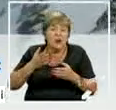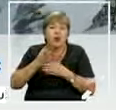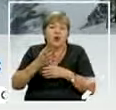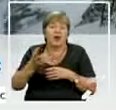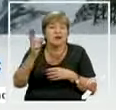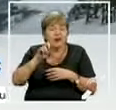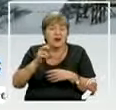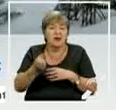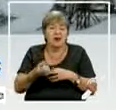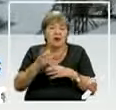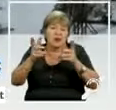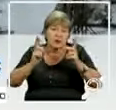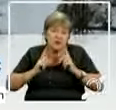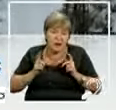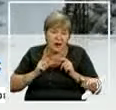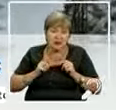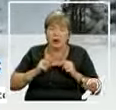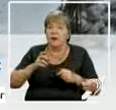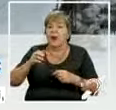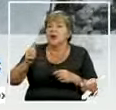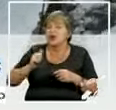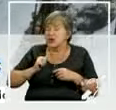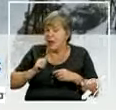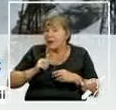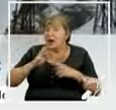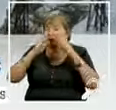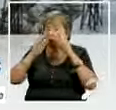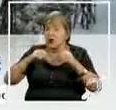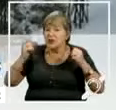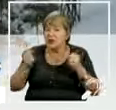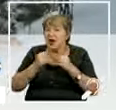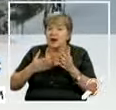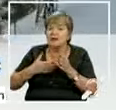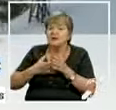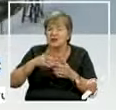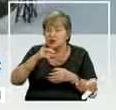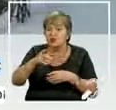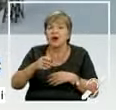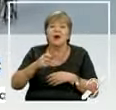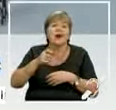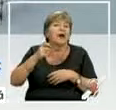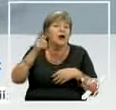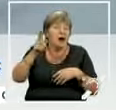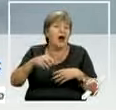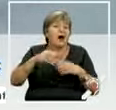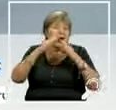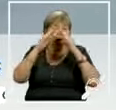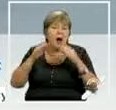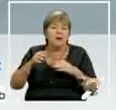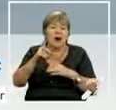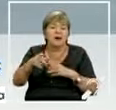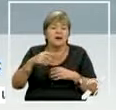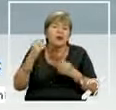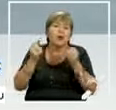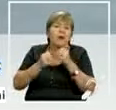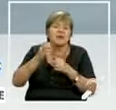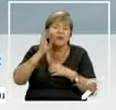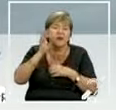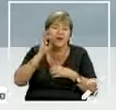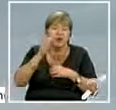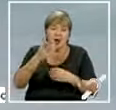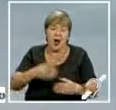contrar, salvamontiștii și jandarmii montani vor încerca să ajungă la turiști cu vehicule șenilate ca să-i coboare la baza muntelui.